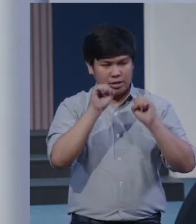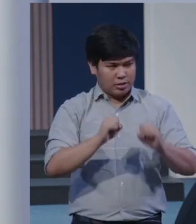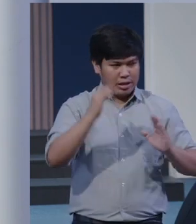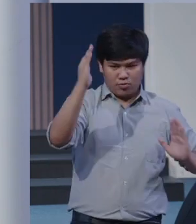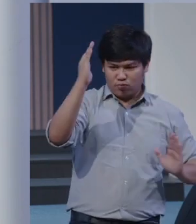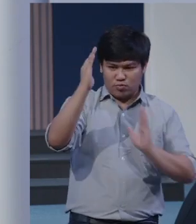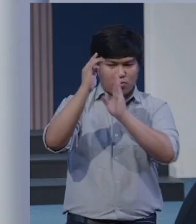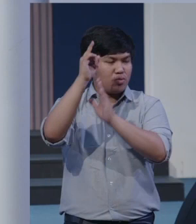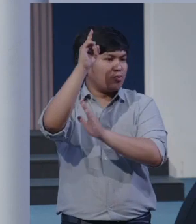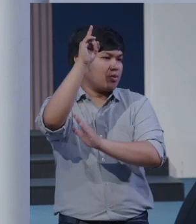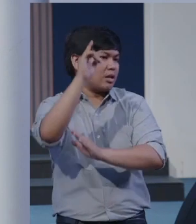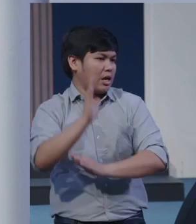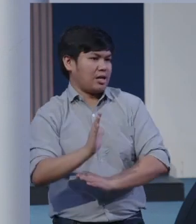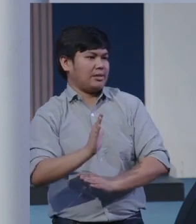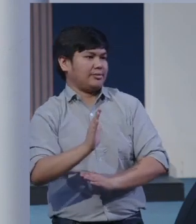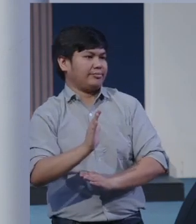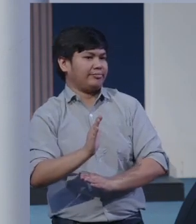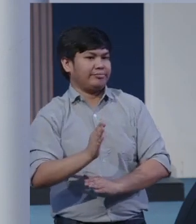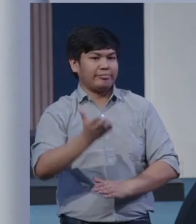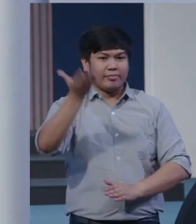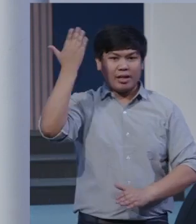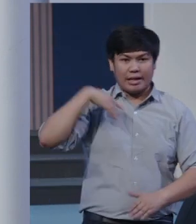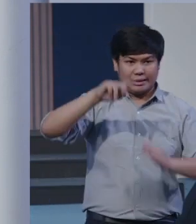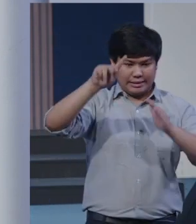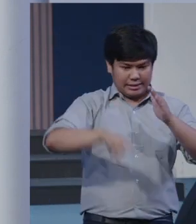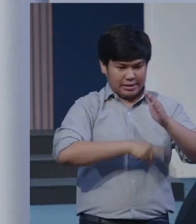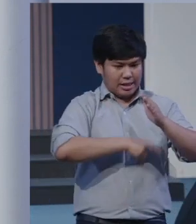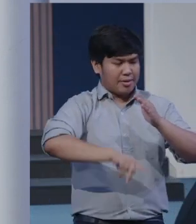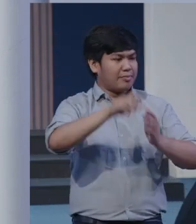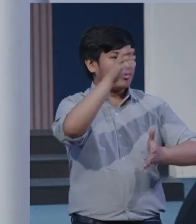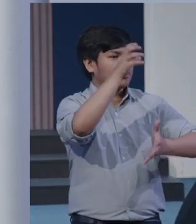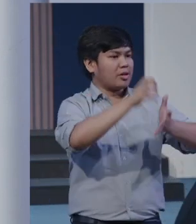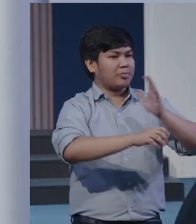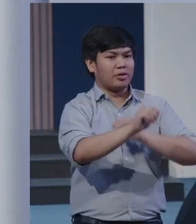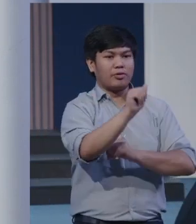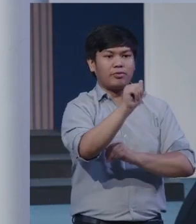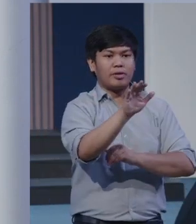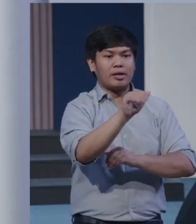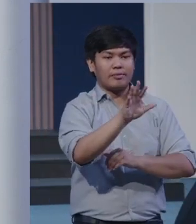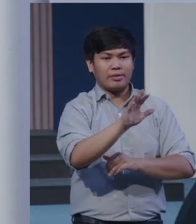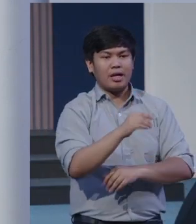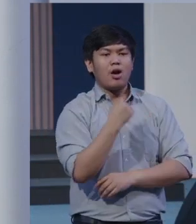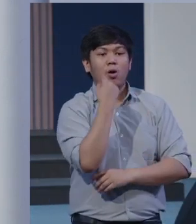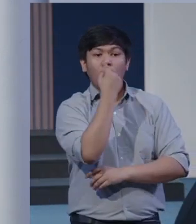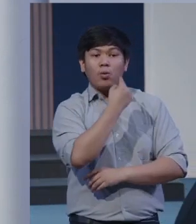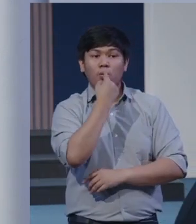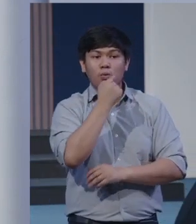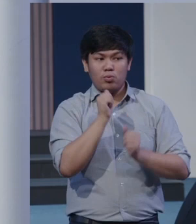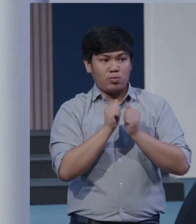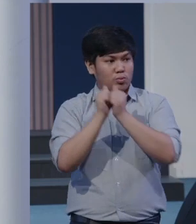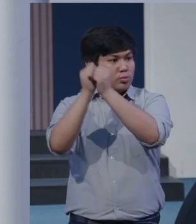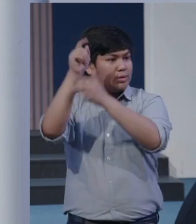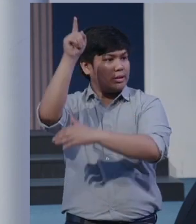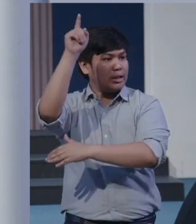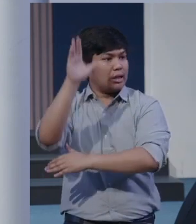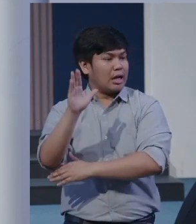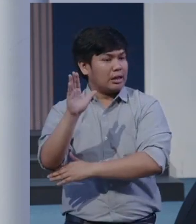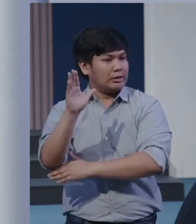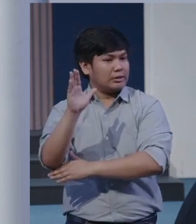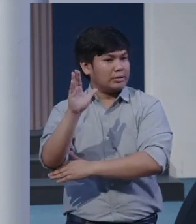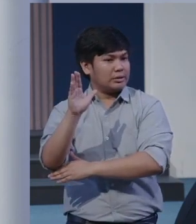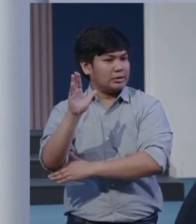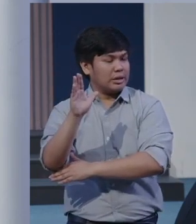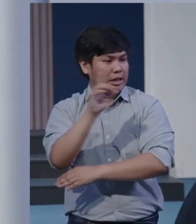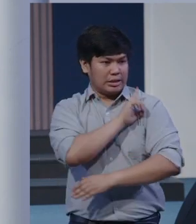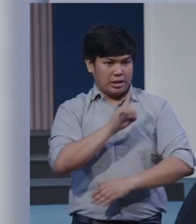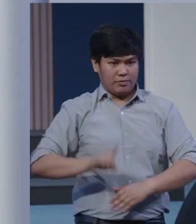Dios binas natin kan 15 who shall Dwell on your Holy Hill he who Walks